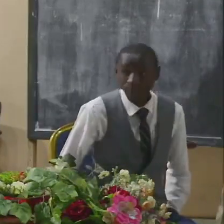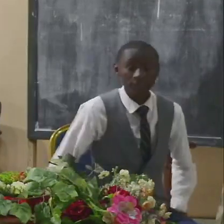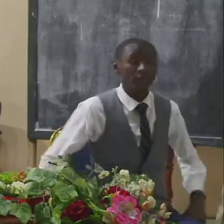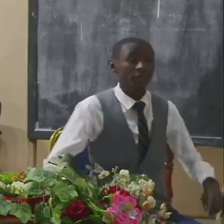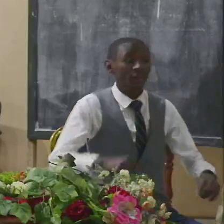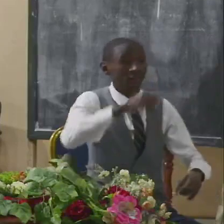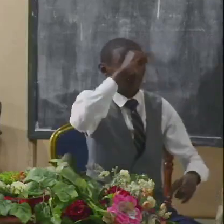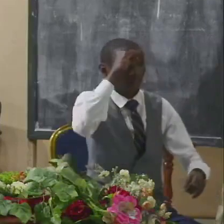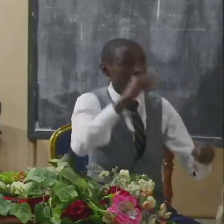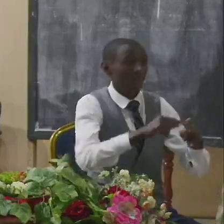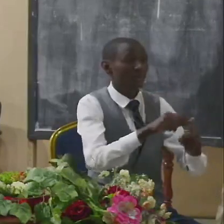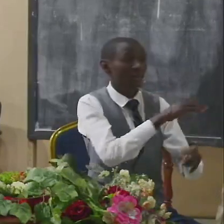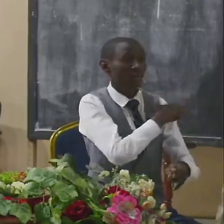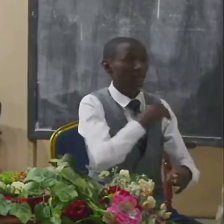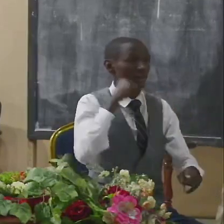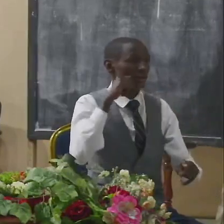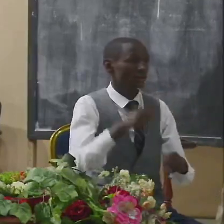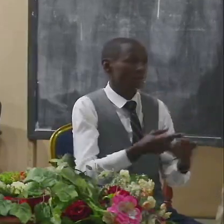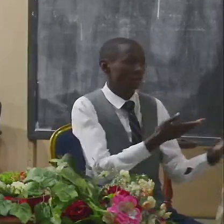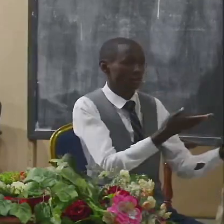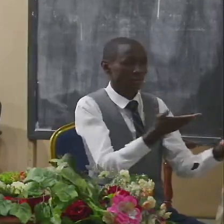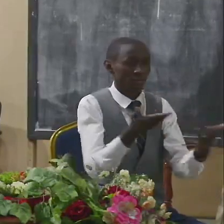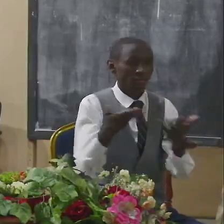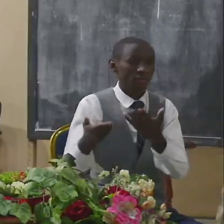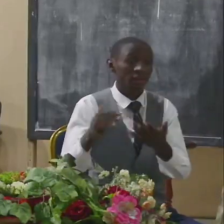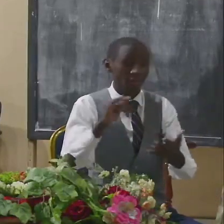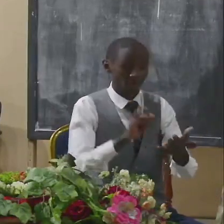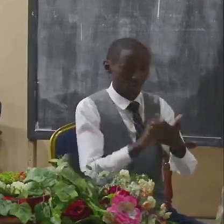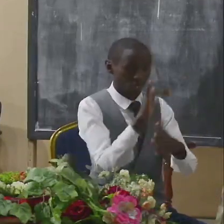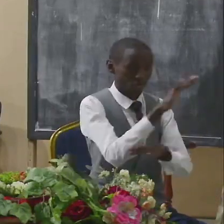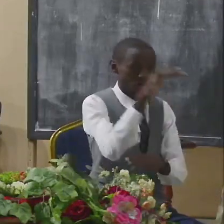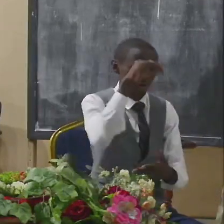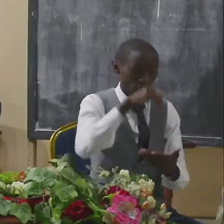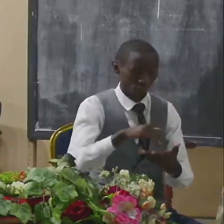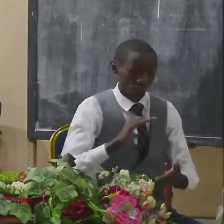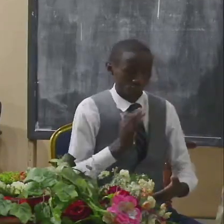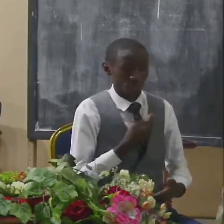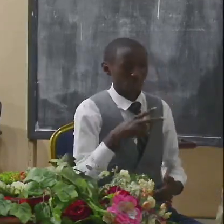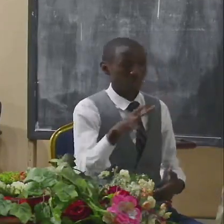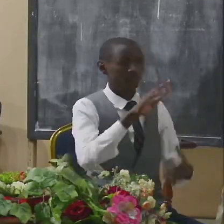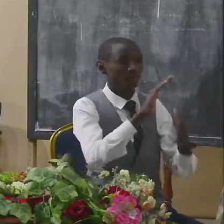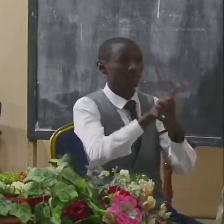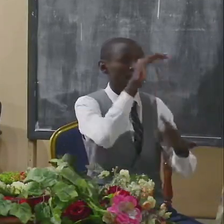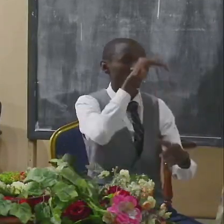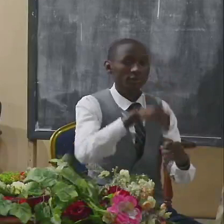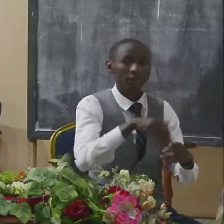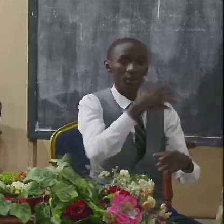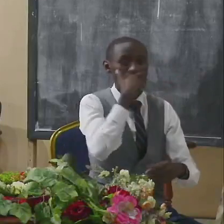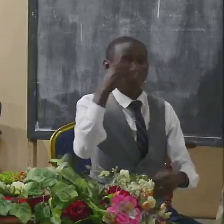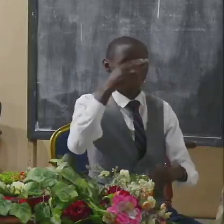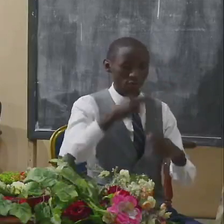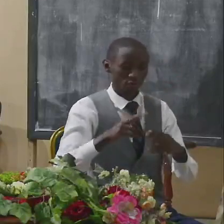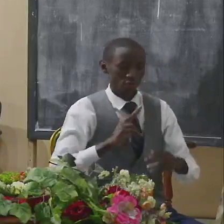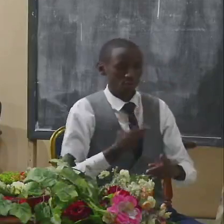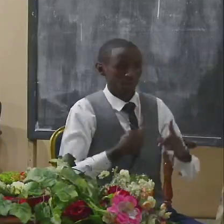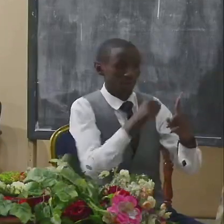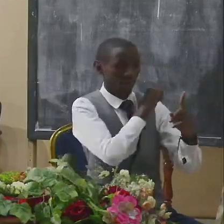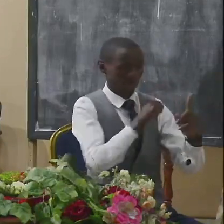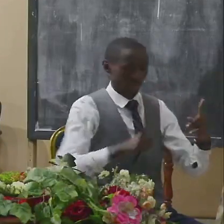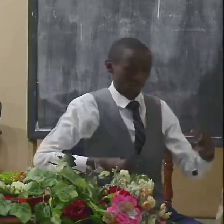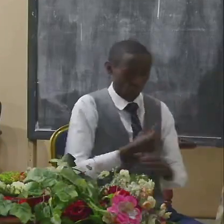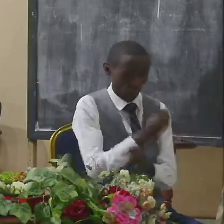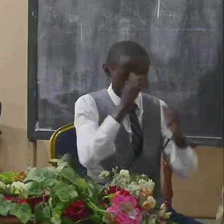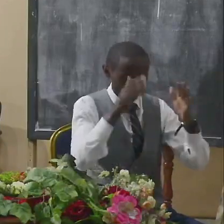Frères et sœurs, Wandugu na wadada, ce soir nous vous saluons dans le précieux nom de notre Seigneur et Sauveur Jésus-Christ. Jioni ya